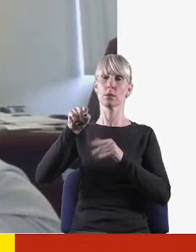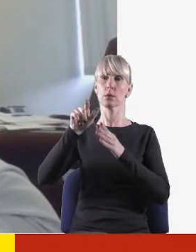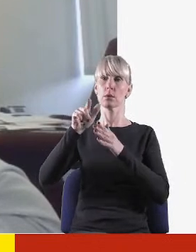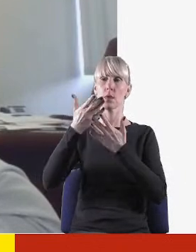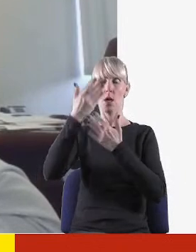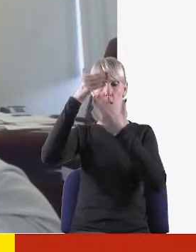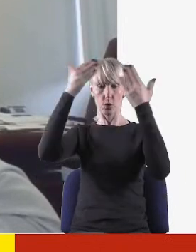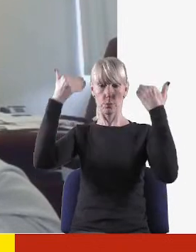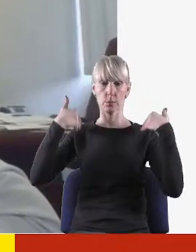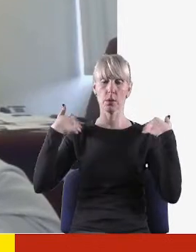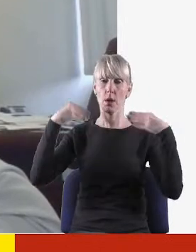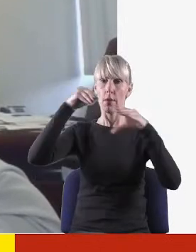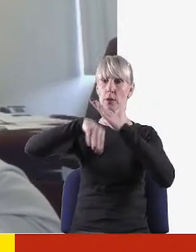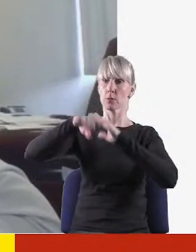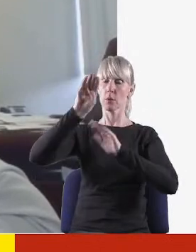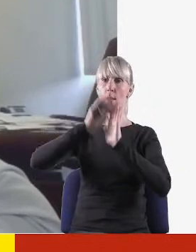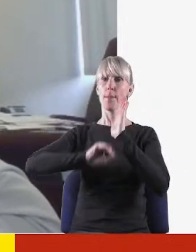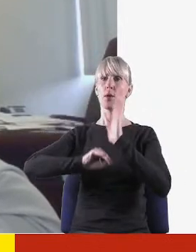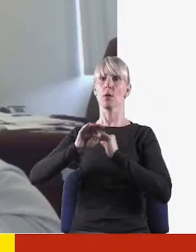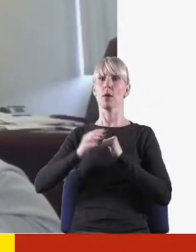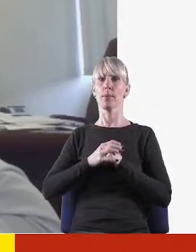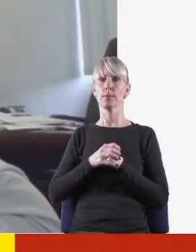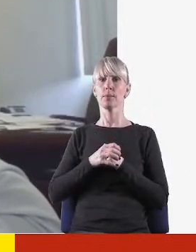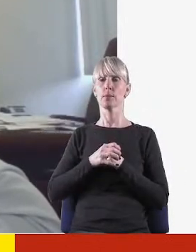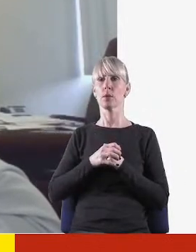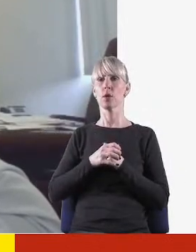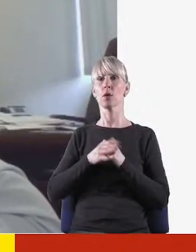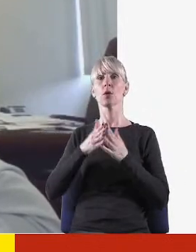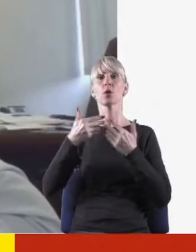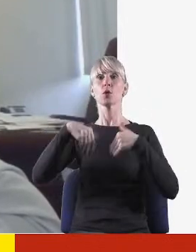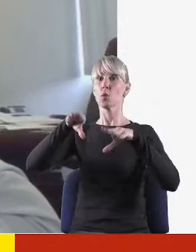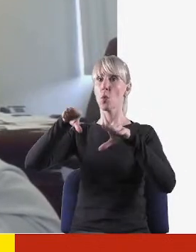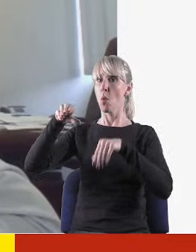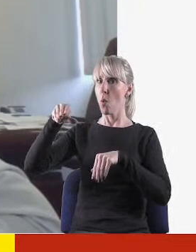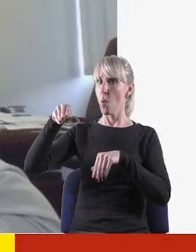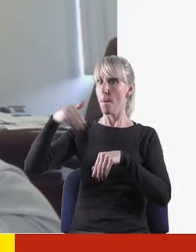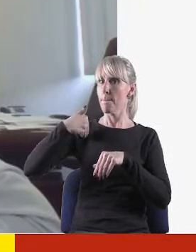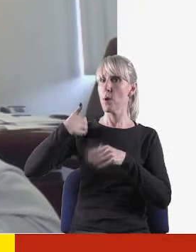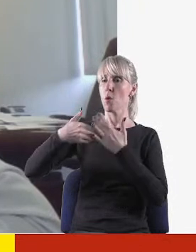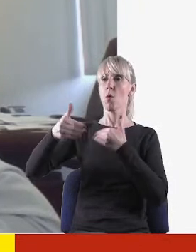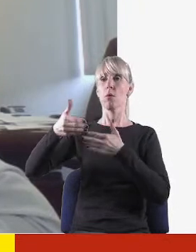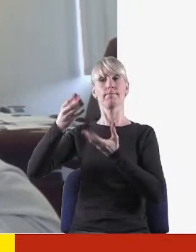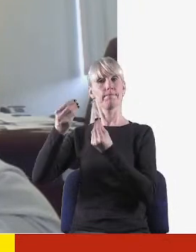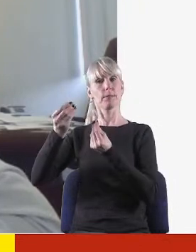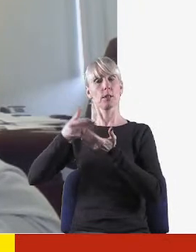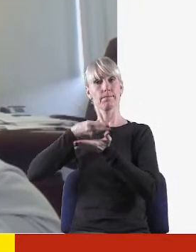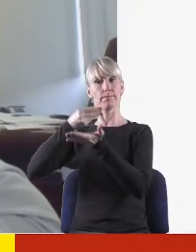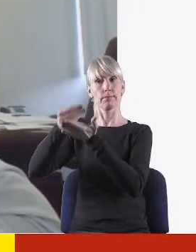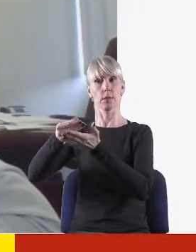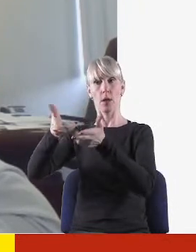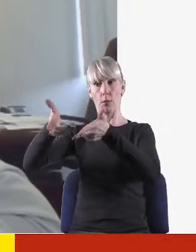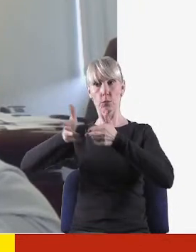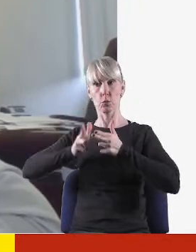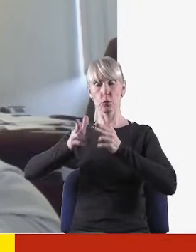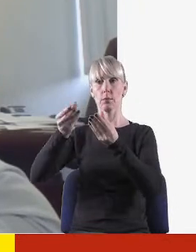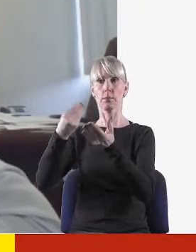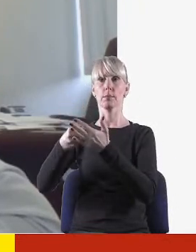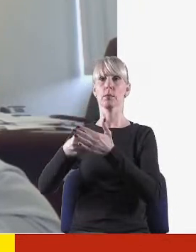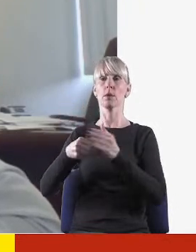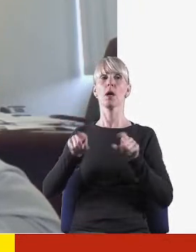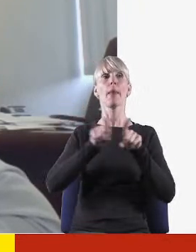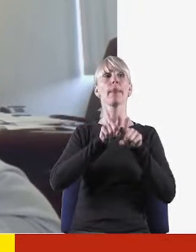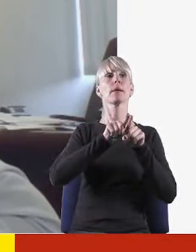programu, miały w zależności od ilości łóżek przyznaną pulę pieniędzy i kontynuujemy te zakupy, mam na myśli tutaj środki ochrony